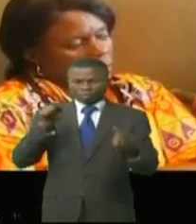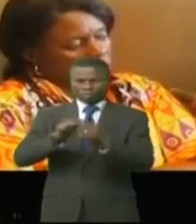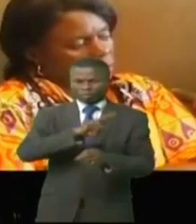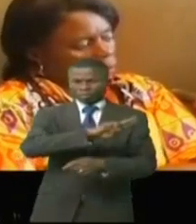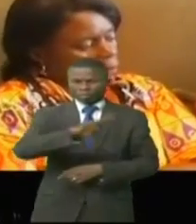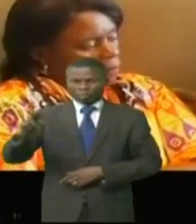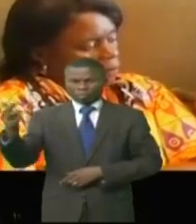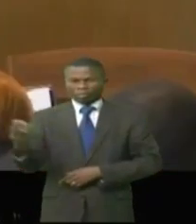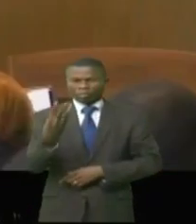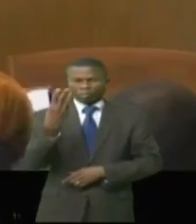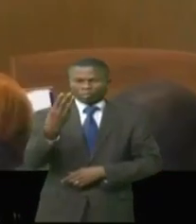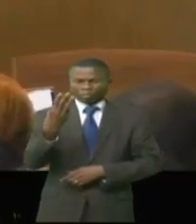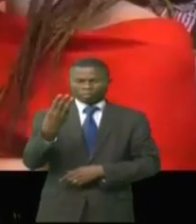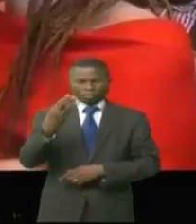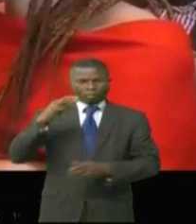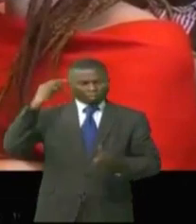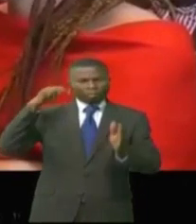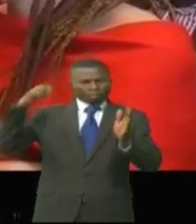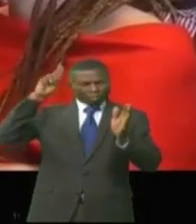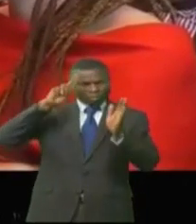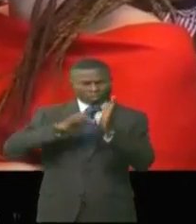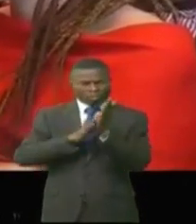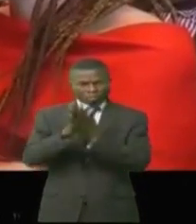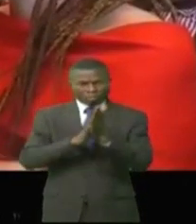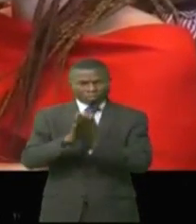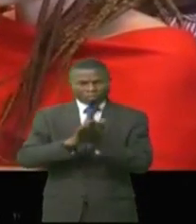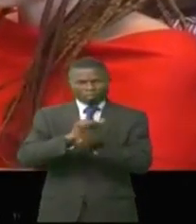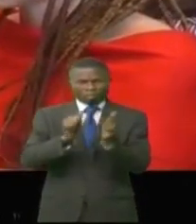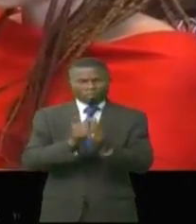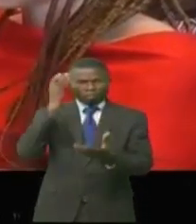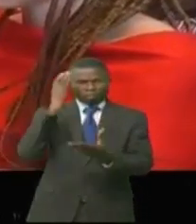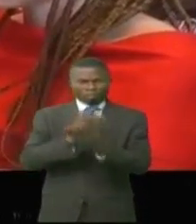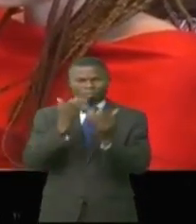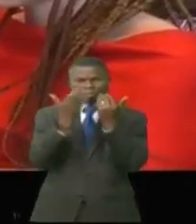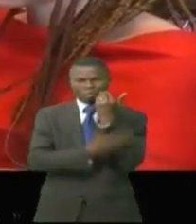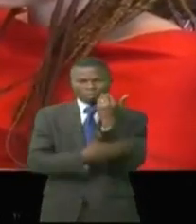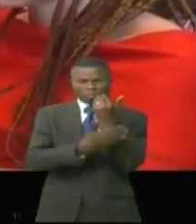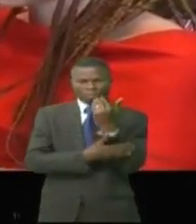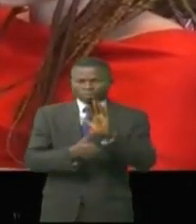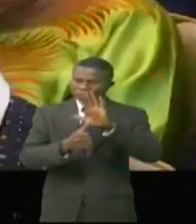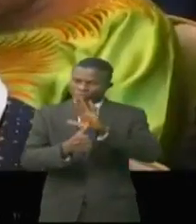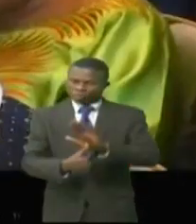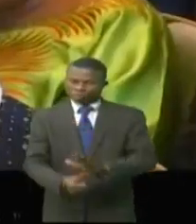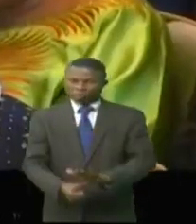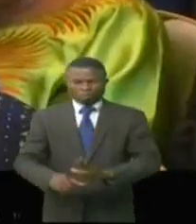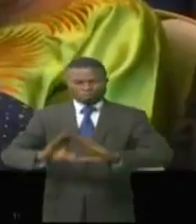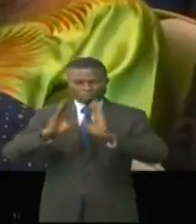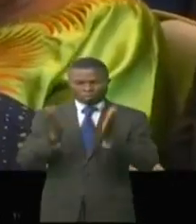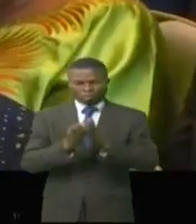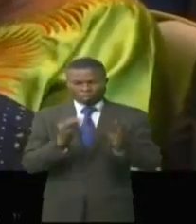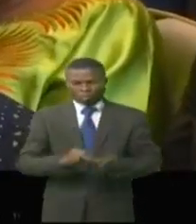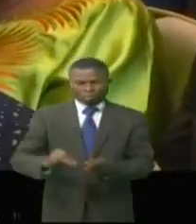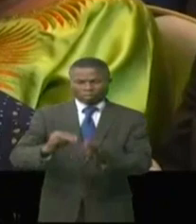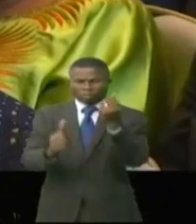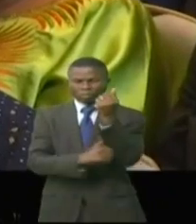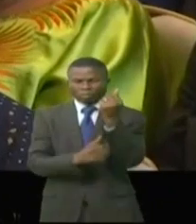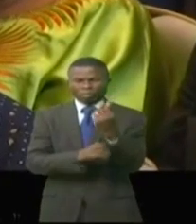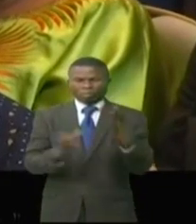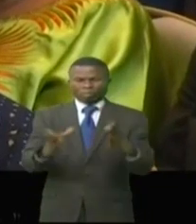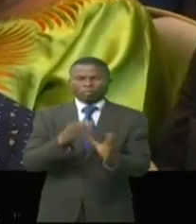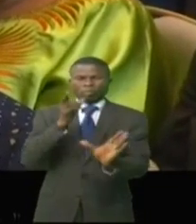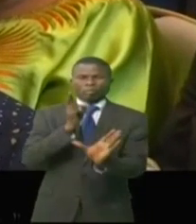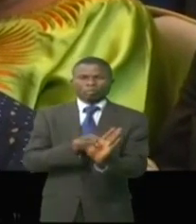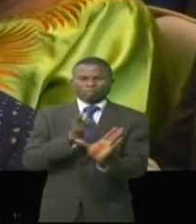de son gouvernement met l'accent sur la lutte contre la pauvreté et la marginalisation sur toutes ses formes des personnes vivant avec